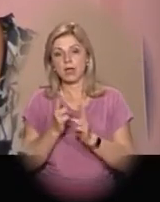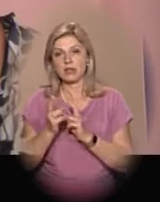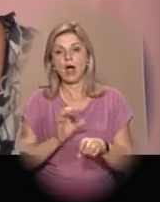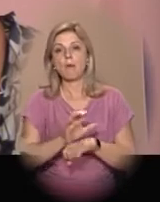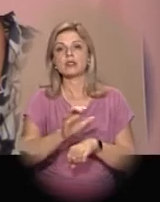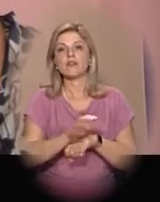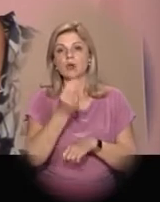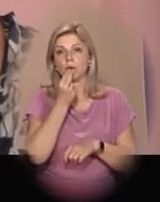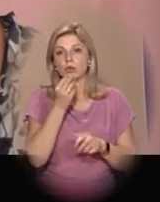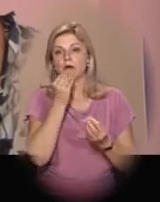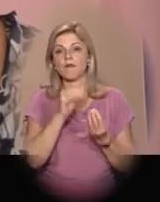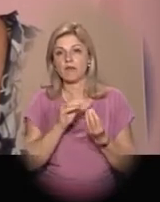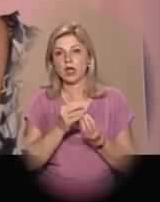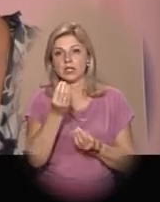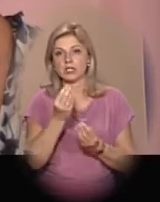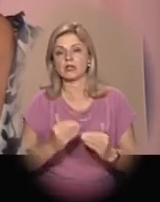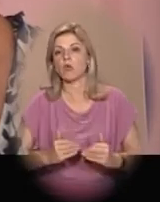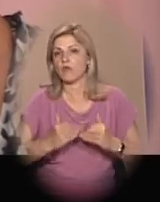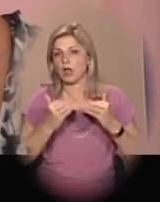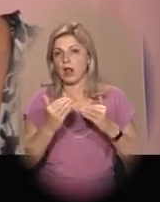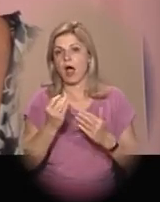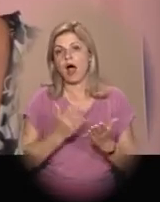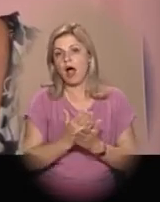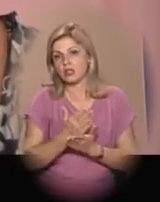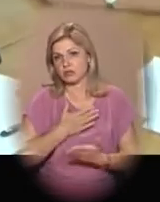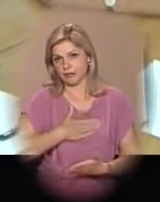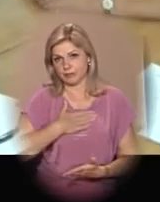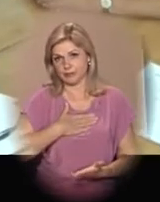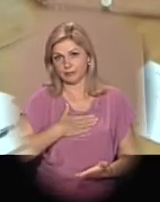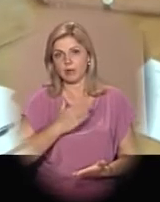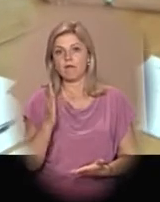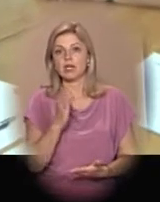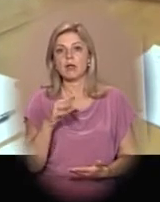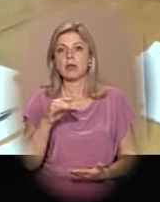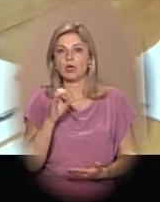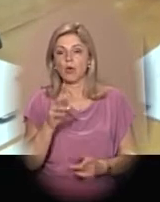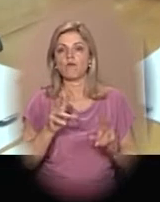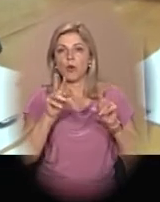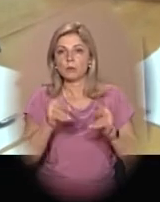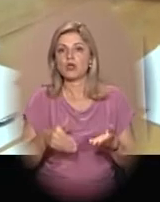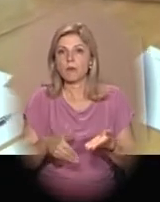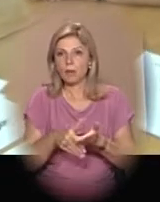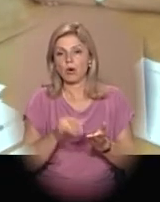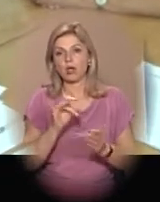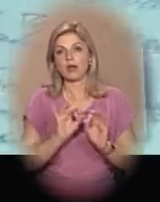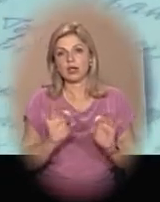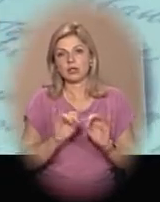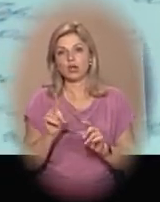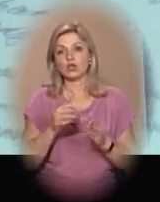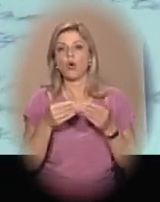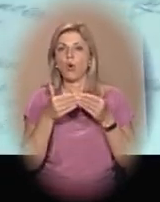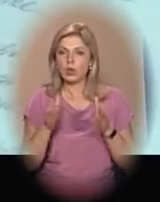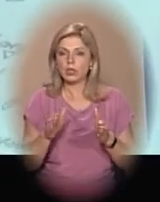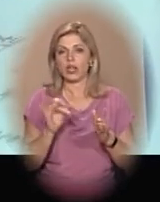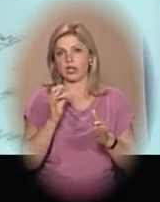самі, ціни завищені, якість бажає кращого. Вадим Меріков обіцяв допомогти та зазначив, що відкритість